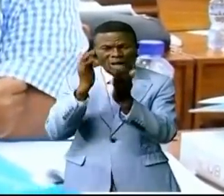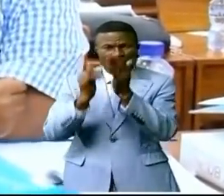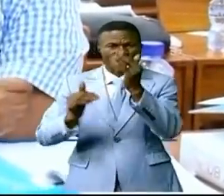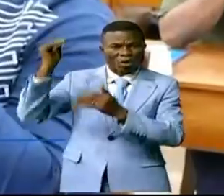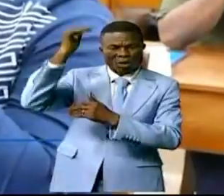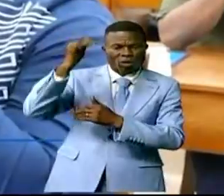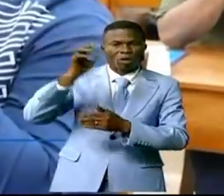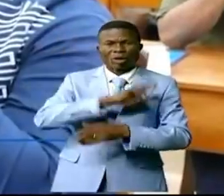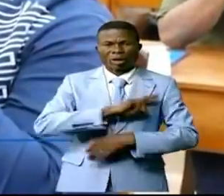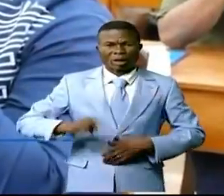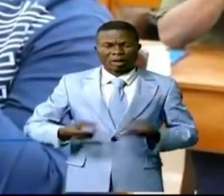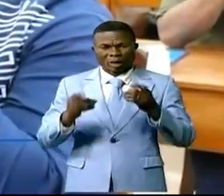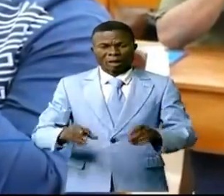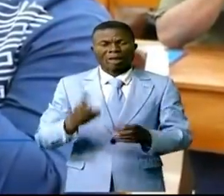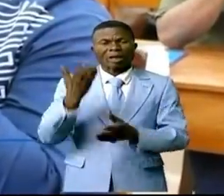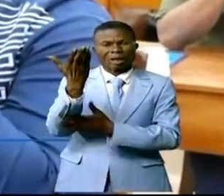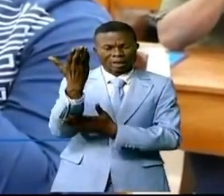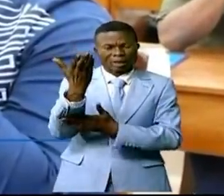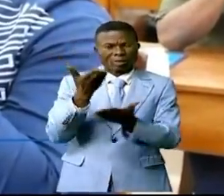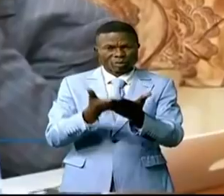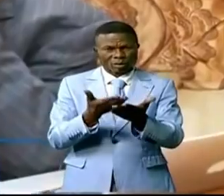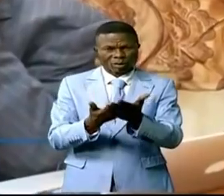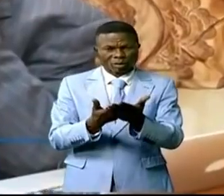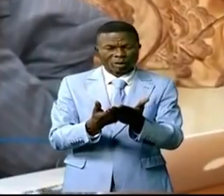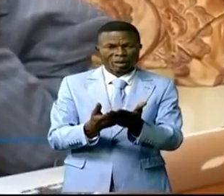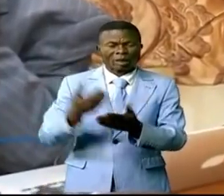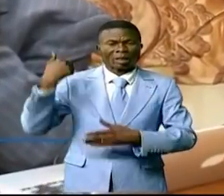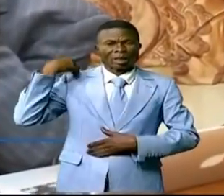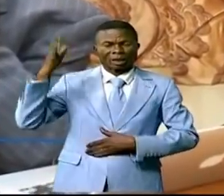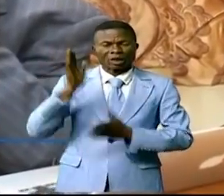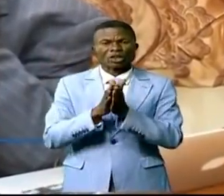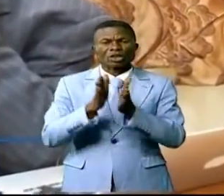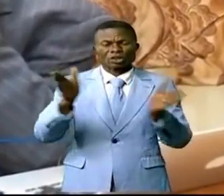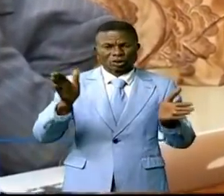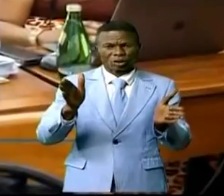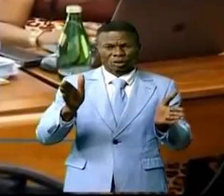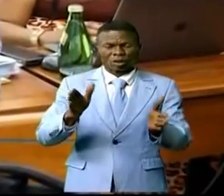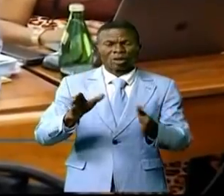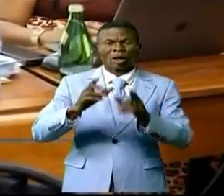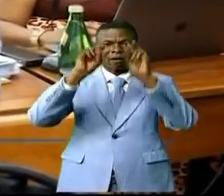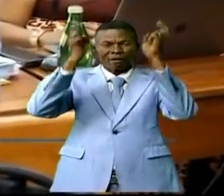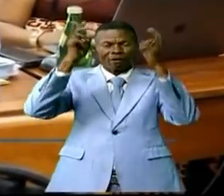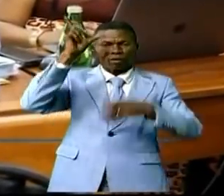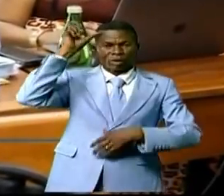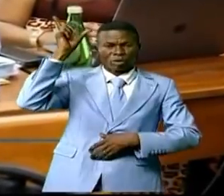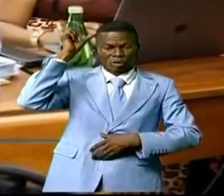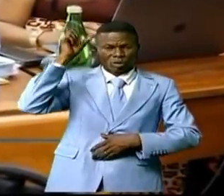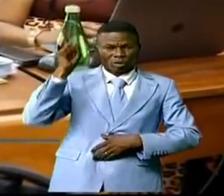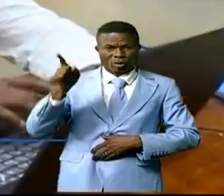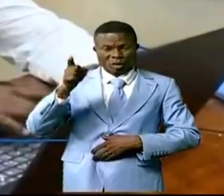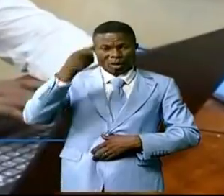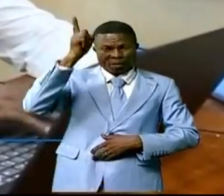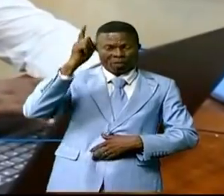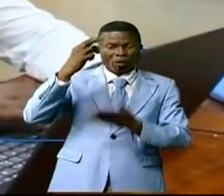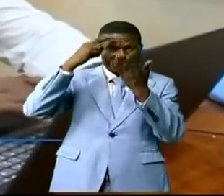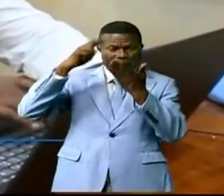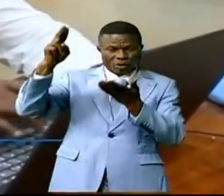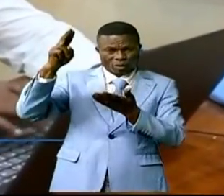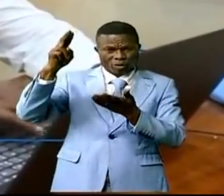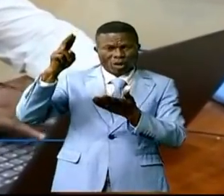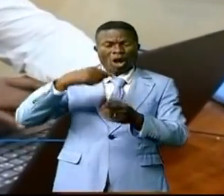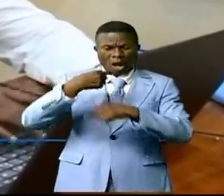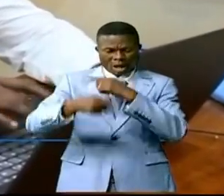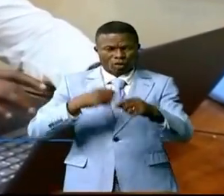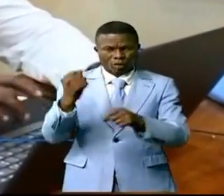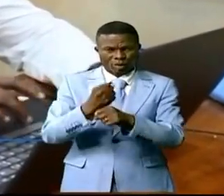RDC. C'est une des recommandations des États généraux de Lubumbashi. L'UNICUN est la première université qui a lancé ses